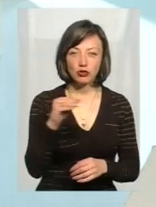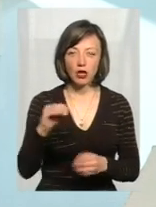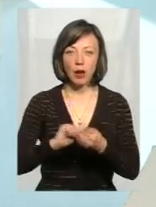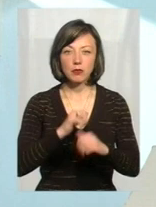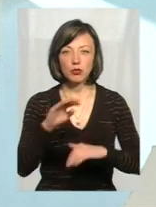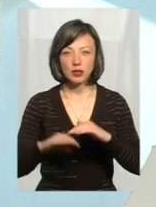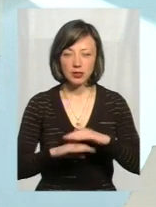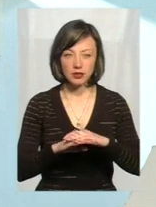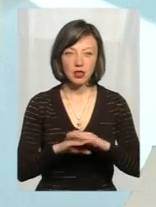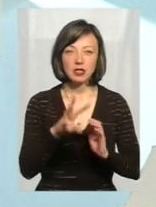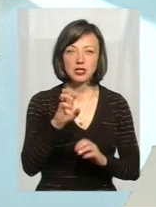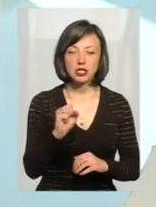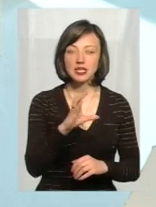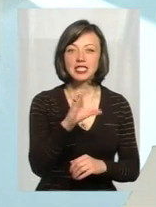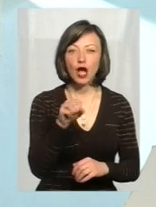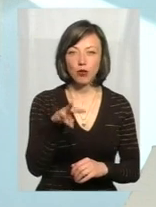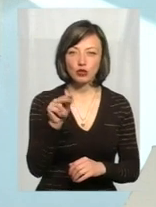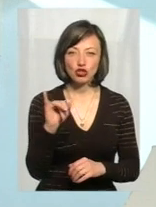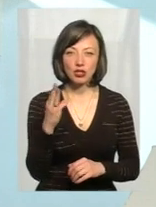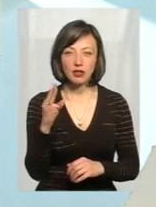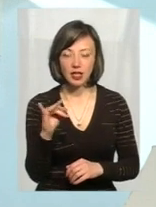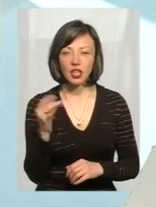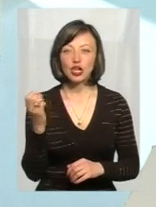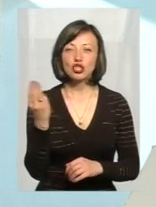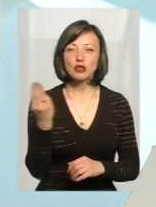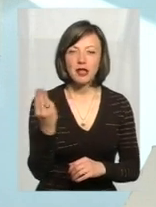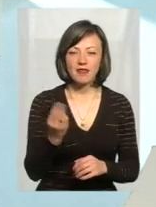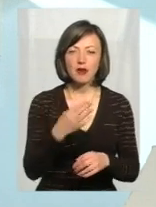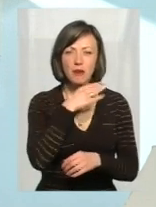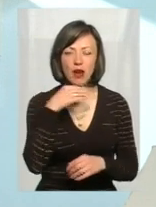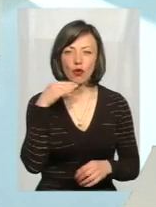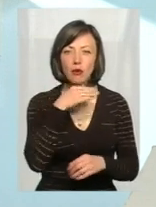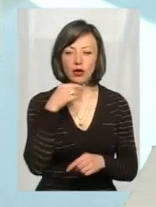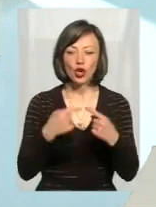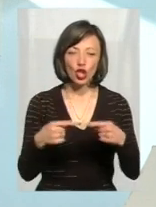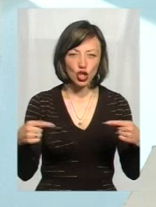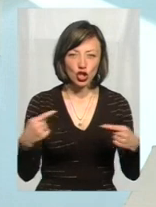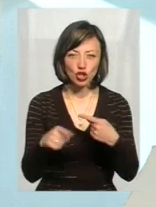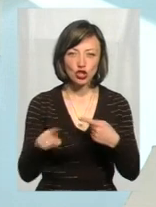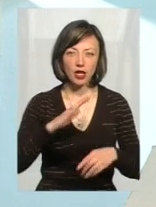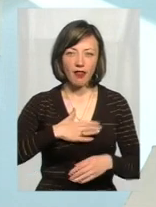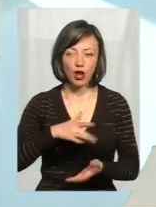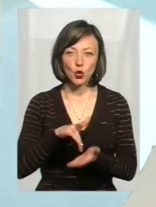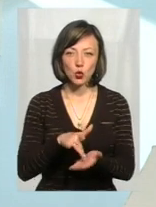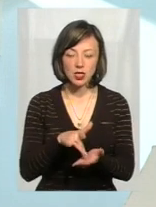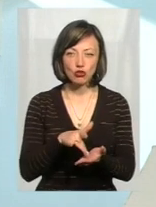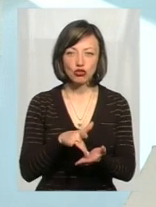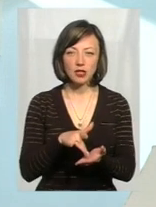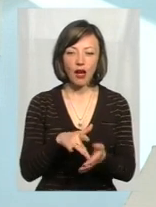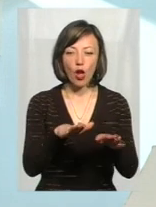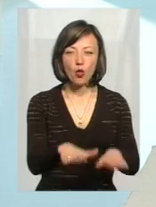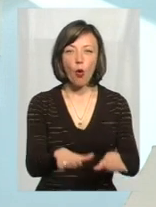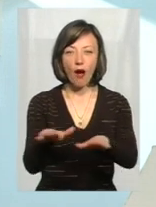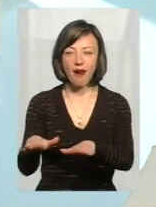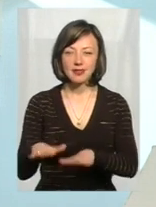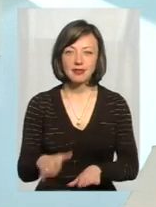Кам'янця-Подільського, і заповідника Самчики, і Шепетівки, і багатьох-багатьох інших наших туристичних таких локацій